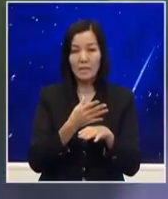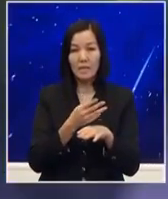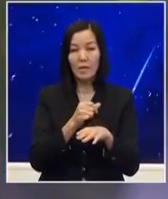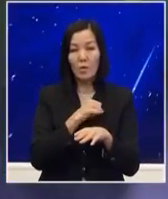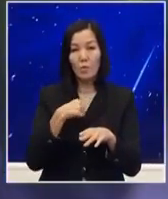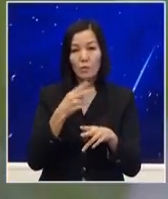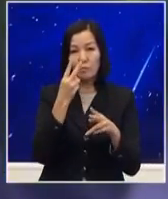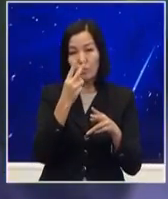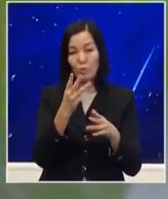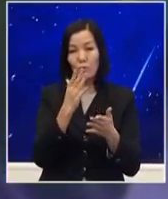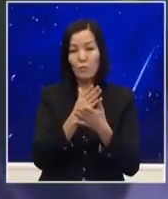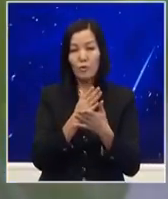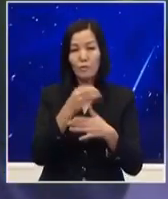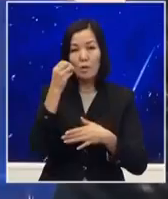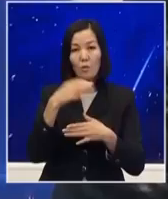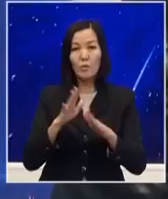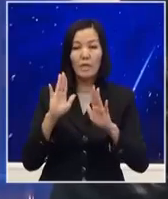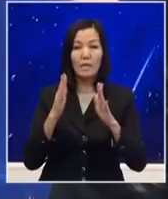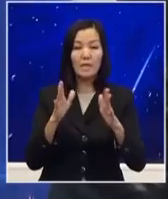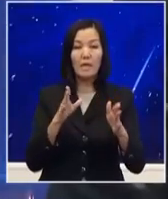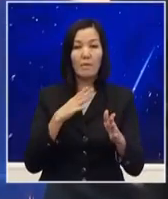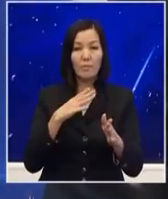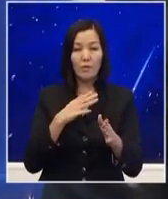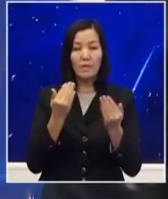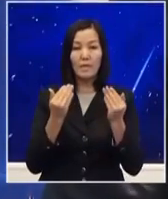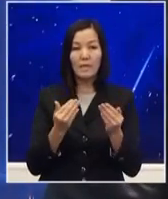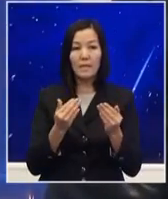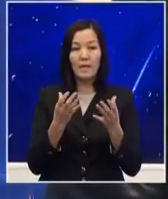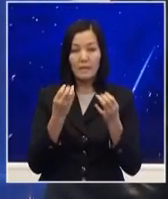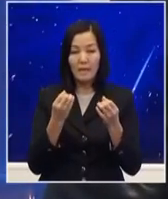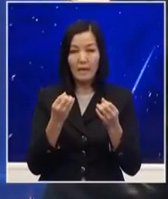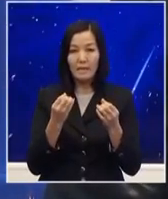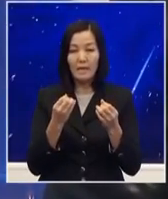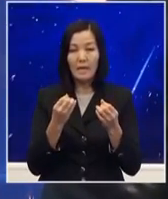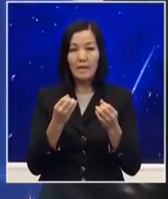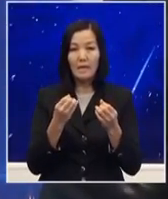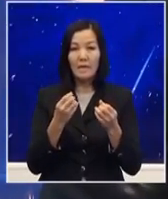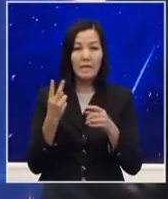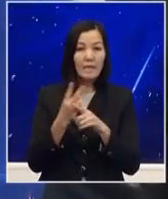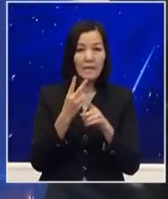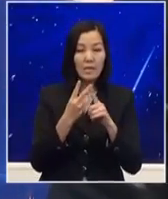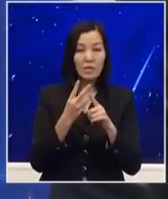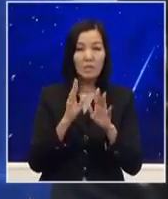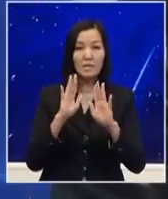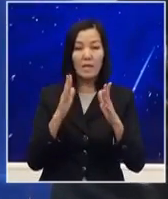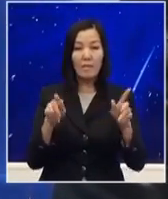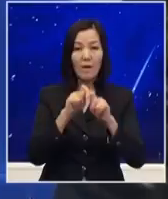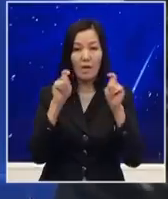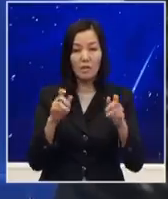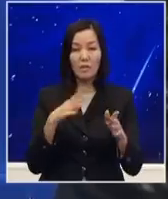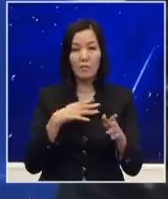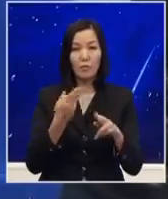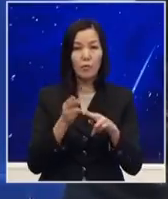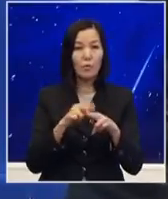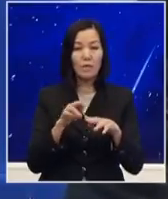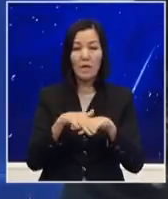отыр халық. Өзімізде де орталық саябақ болған, енді осыған тағы бір саябақ қосылып отыр. Ол өте шыны керек халық